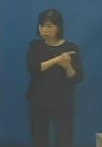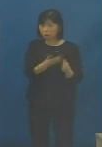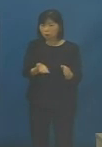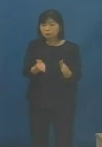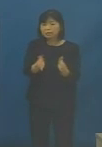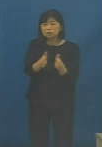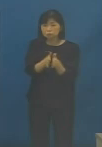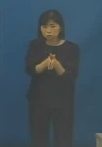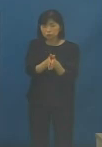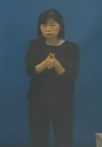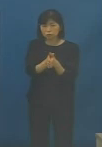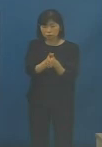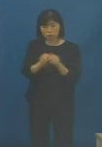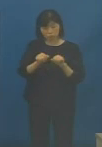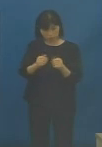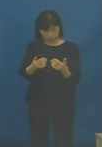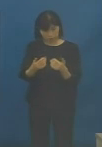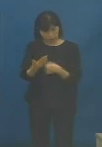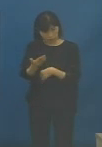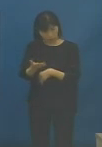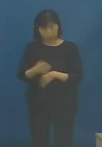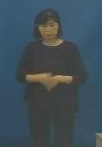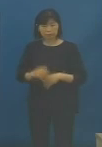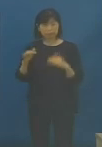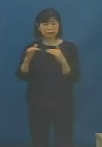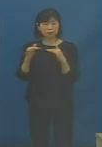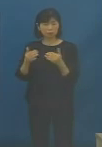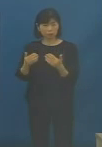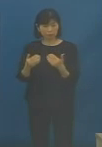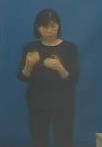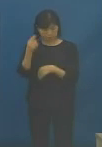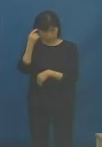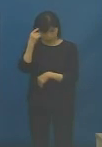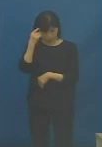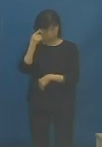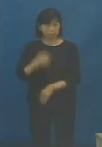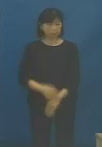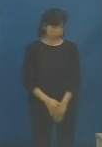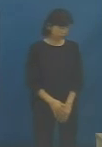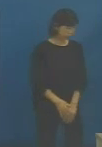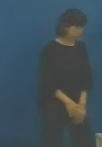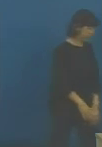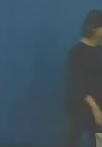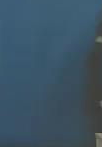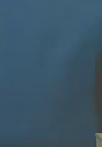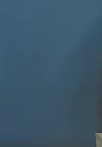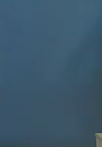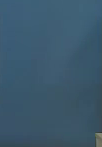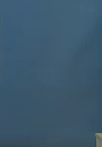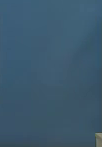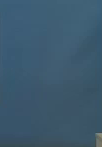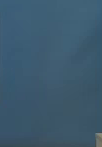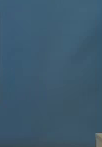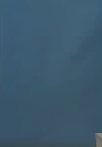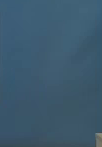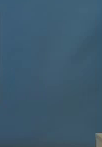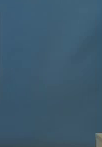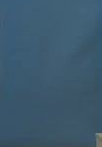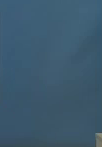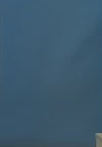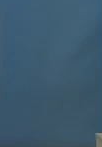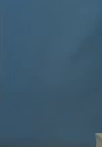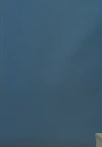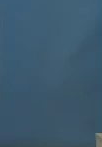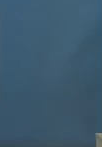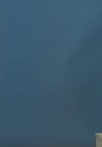べきなのか、それを議論すべきであろうかと思います。 あまり短編級に決める必要もない事柄だと思い